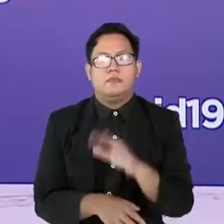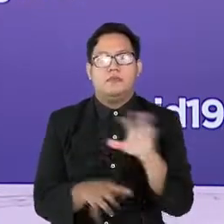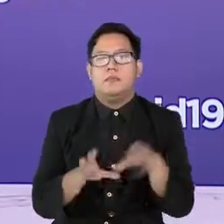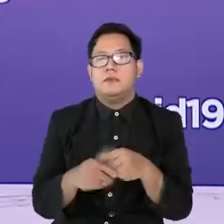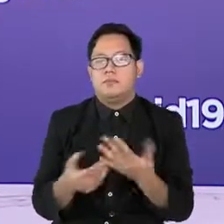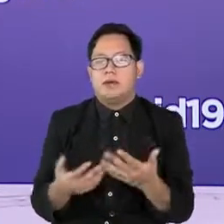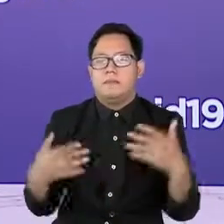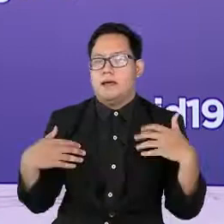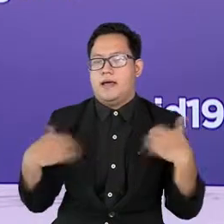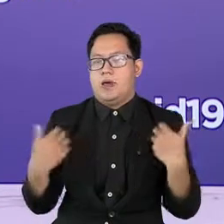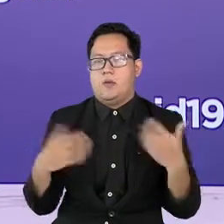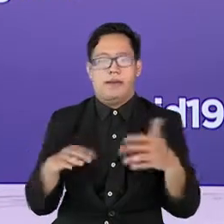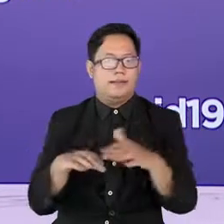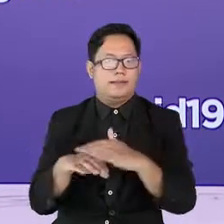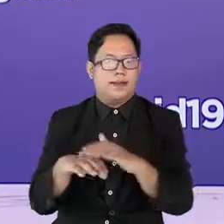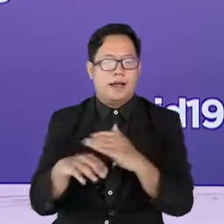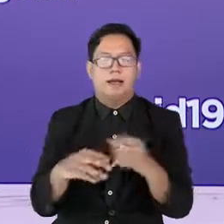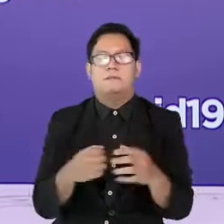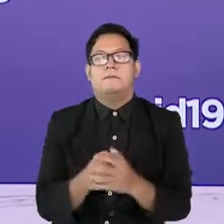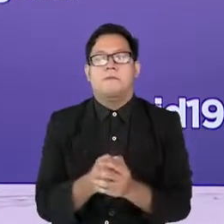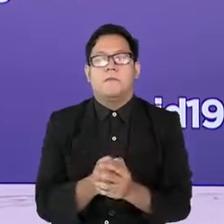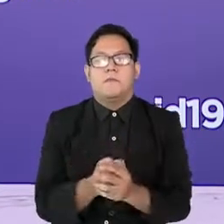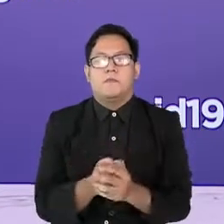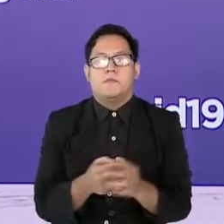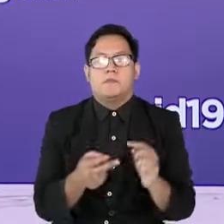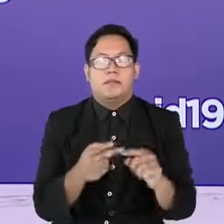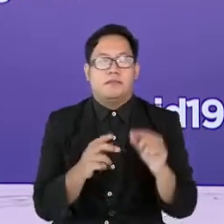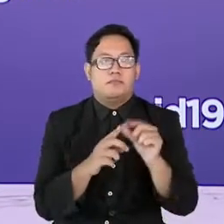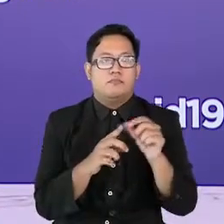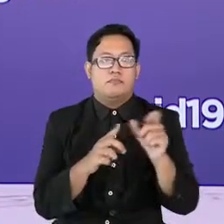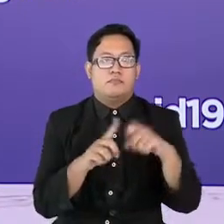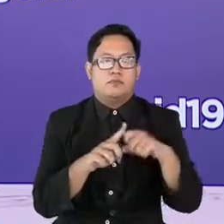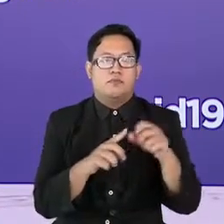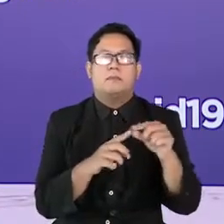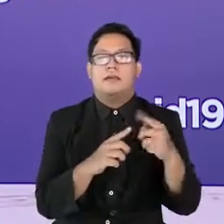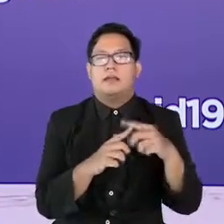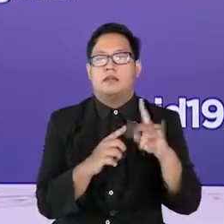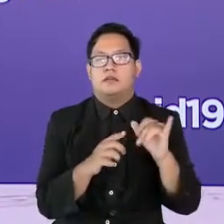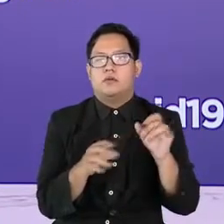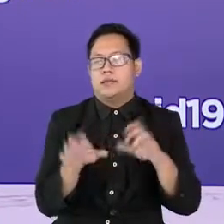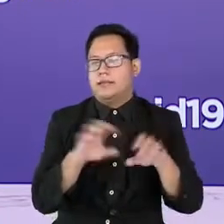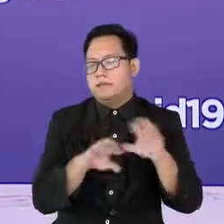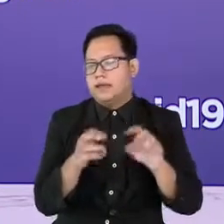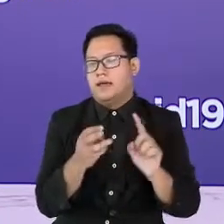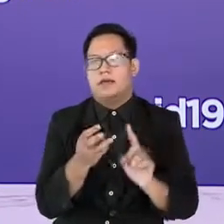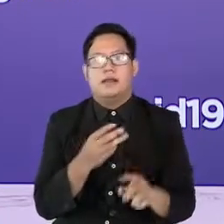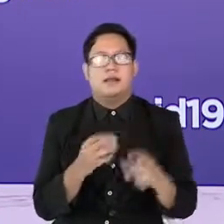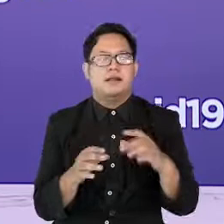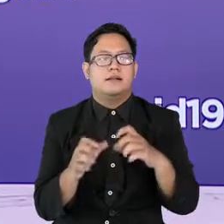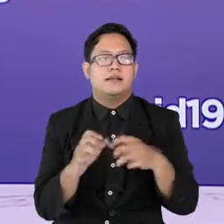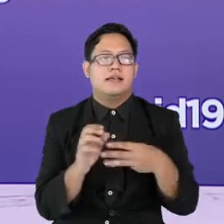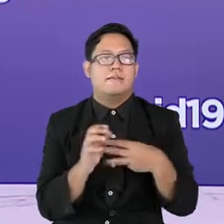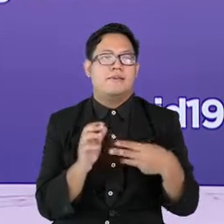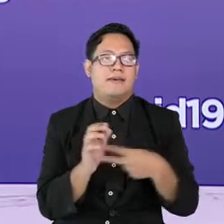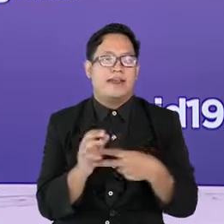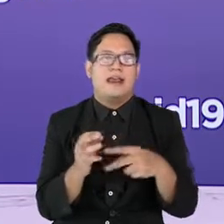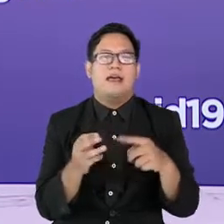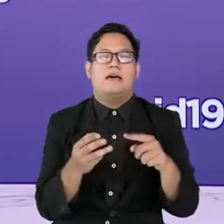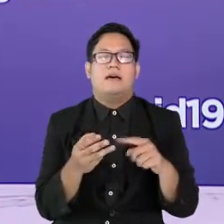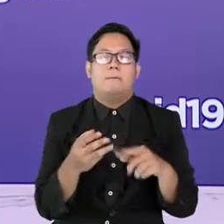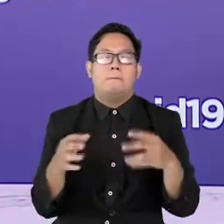atau hewan peliharaan pupuk dan Petrokimia semen dan bahan bangunan konstruksi